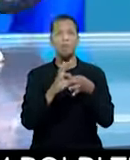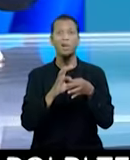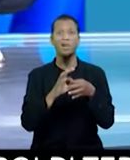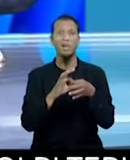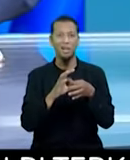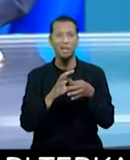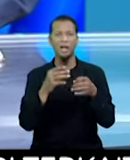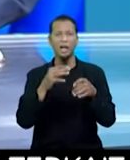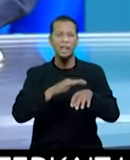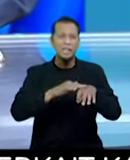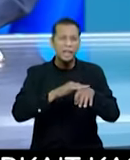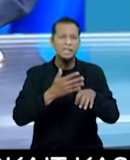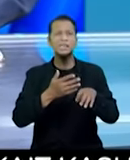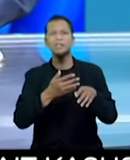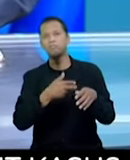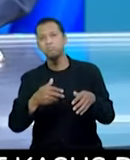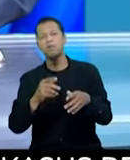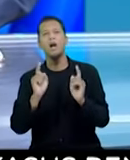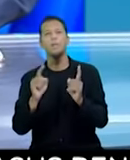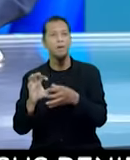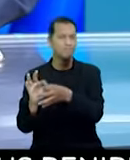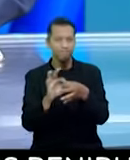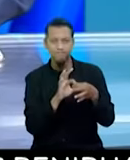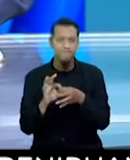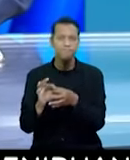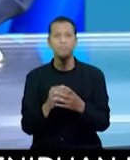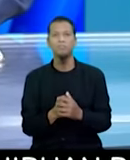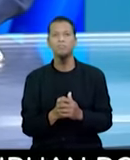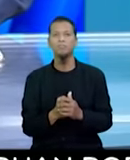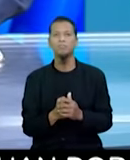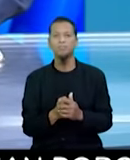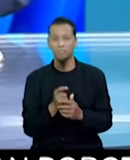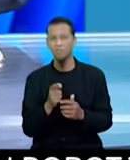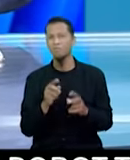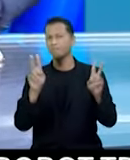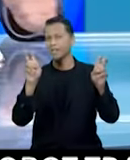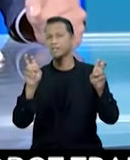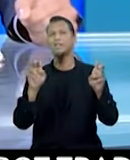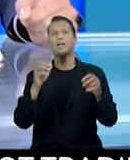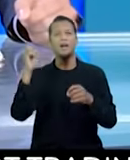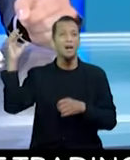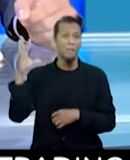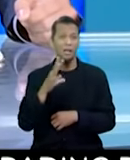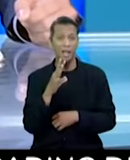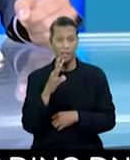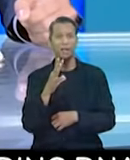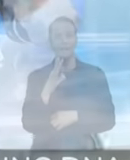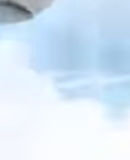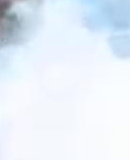antar umat beragama kami hadirkan ributan khusus khas Romadhon meniti jalan Ilahi